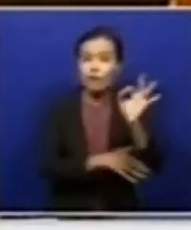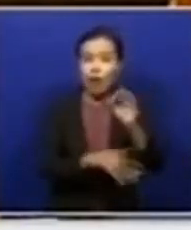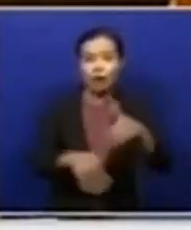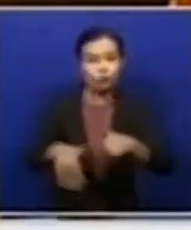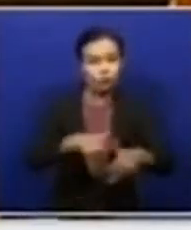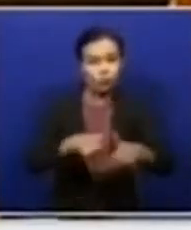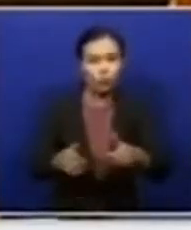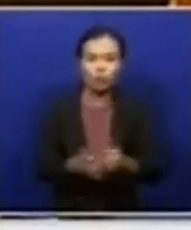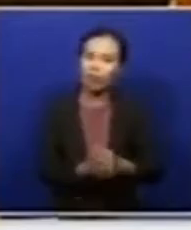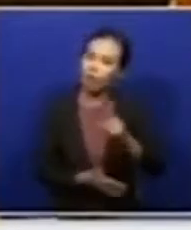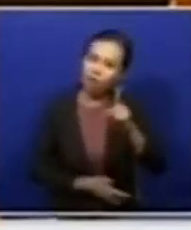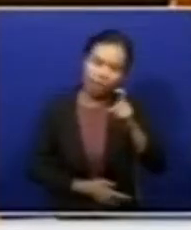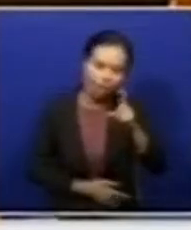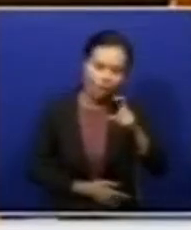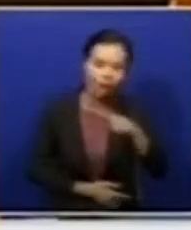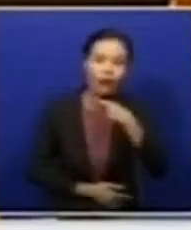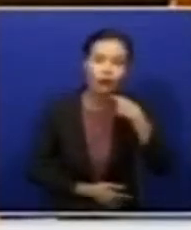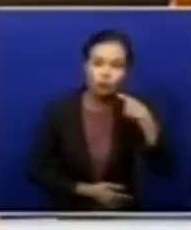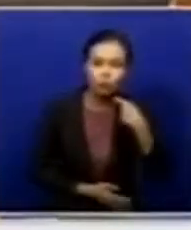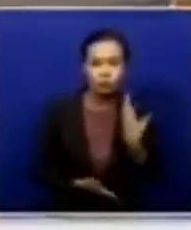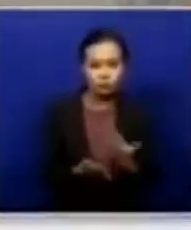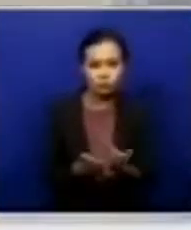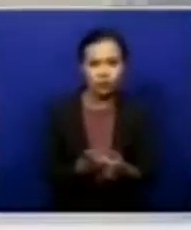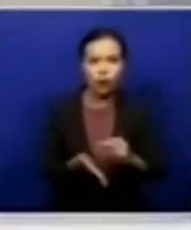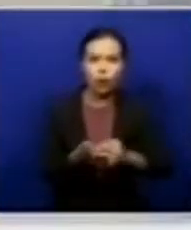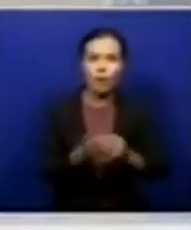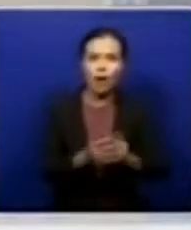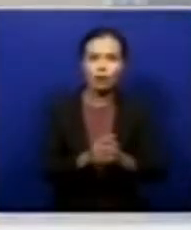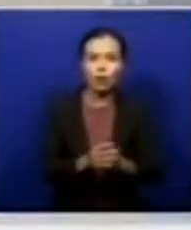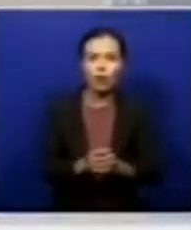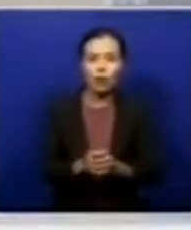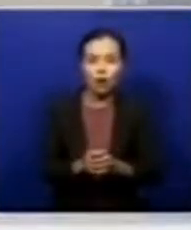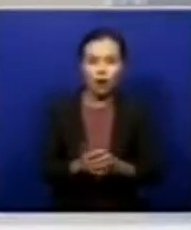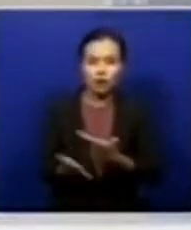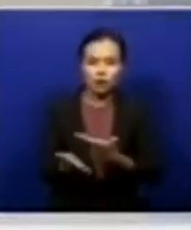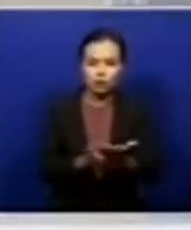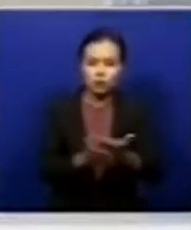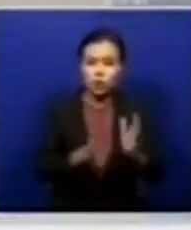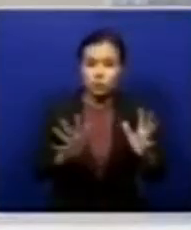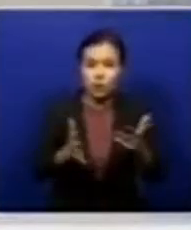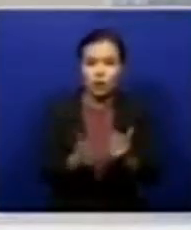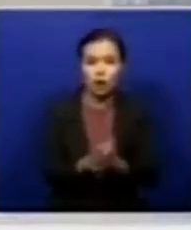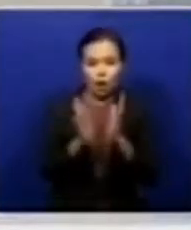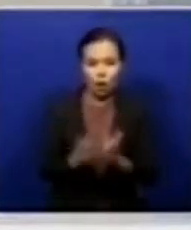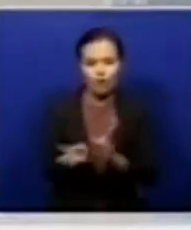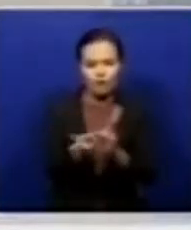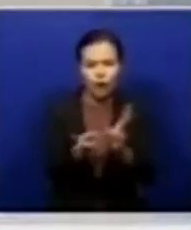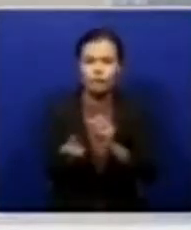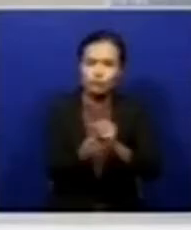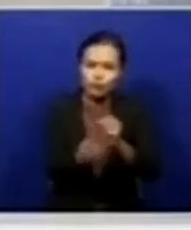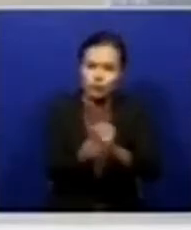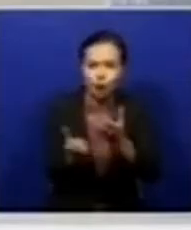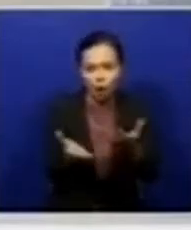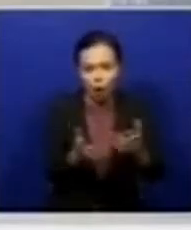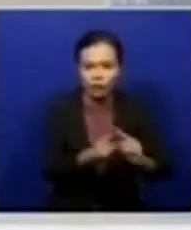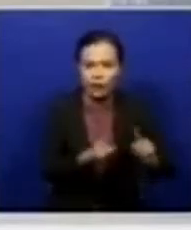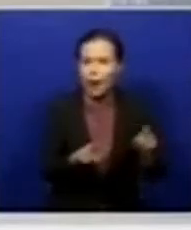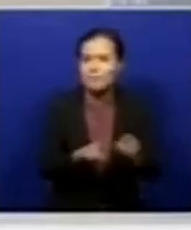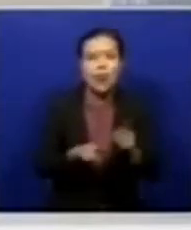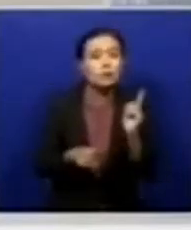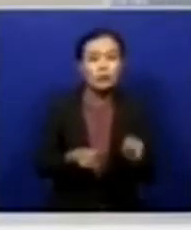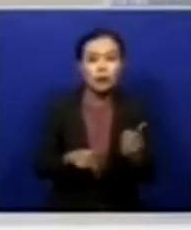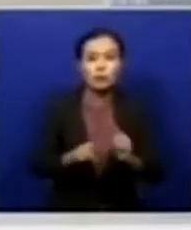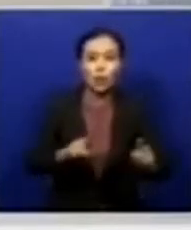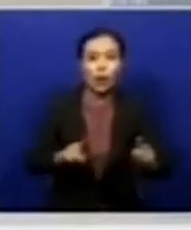จ๊งหมดครับเพราะว่าเนี่ยกลายเป็นแย่งลูกค้าไปหมดสุดท้ายดีมานด์คนซื้อแฟบซื้ออะไรต่างๆเนี่ยมีเท่าเดิมแต่แ